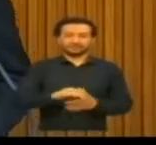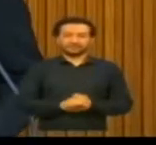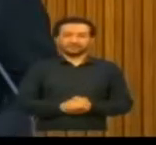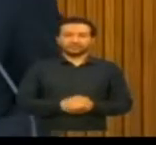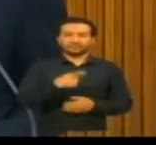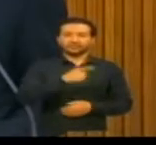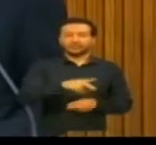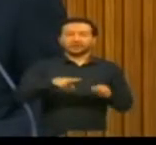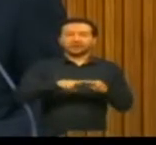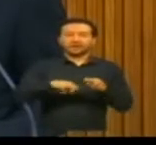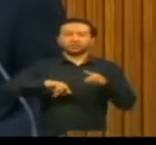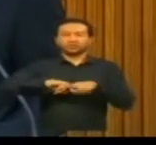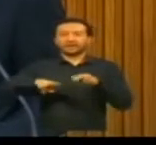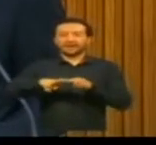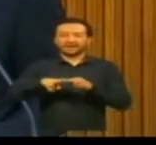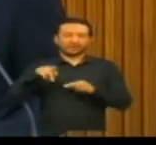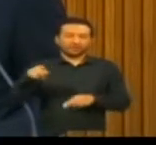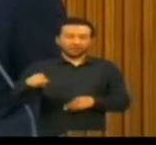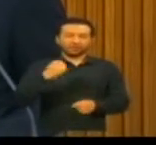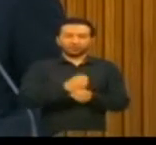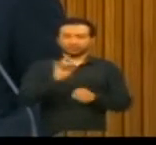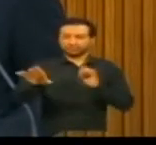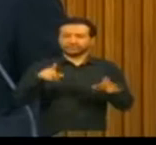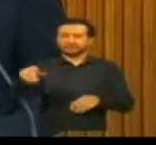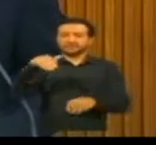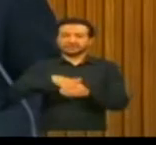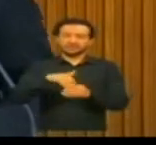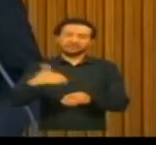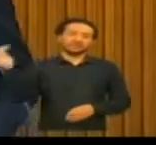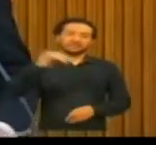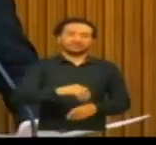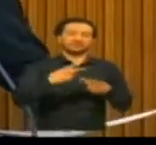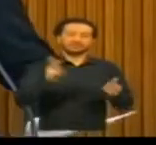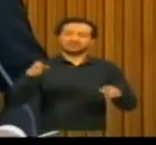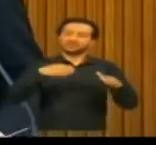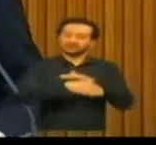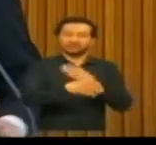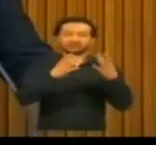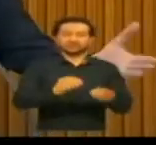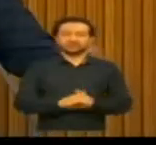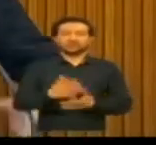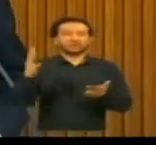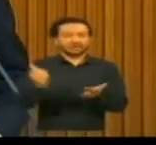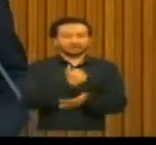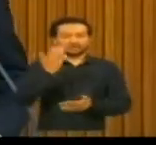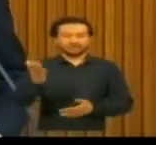hükmünde kararnameyle görevlerine son verilenlere dediler ki seçimlere girebilirsiniz. Girdiler.